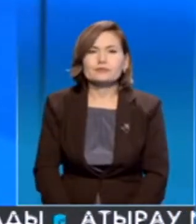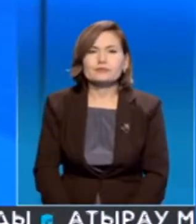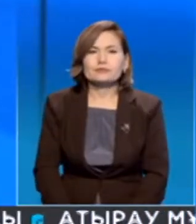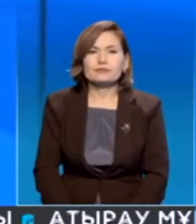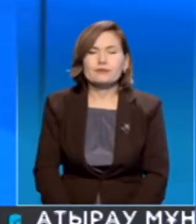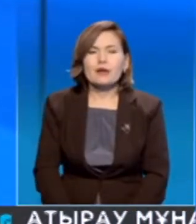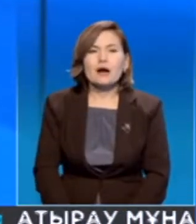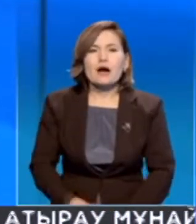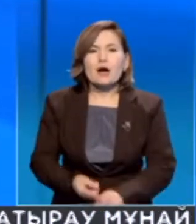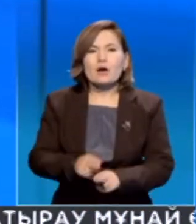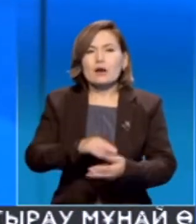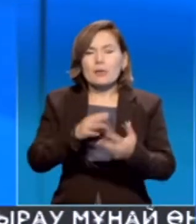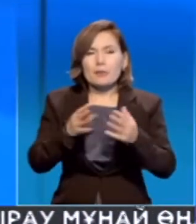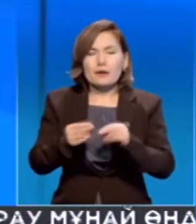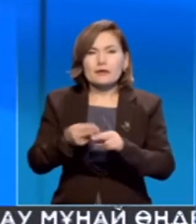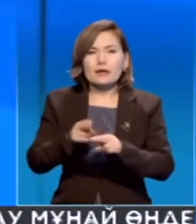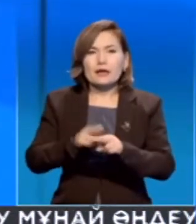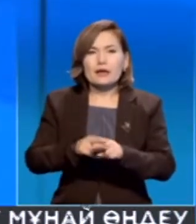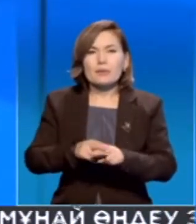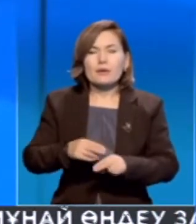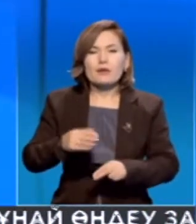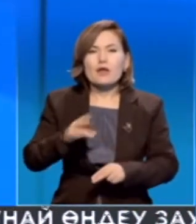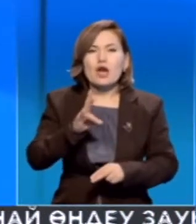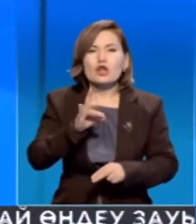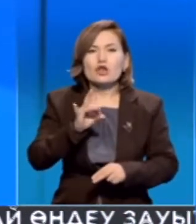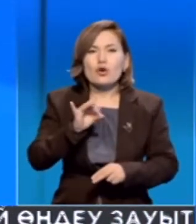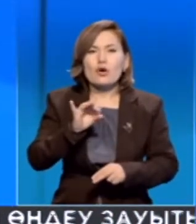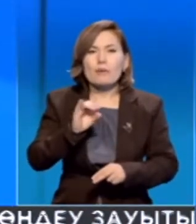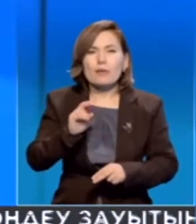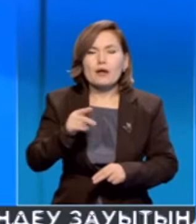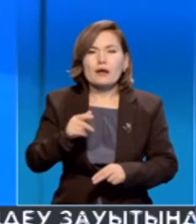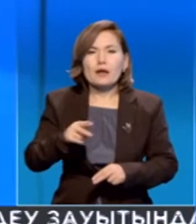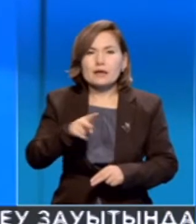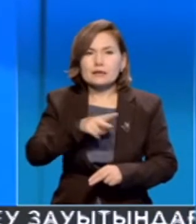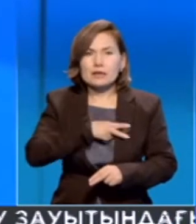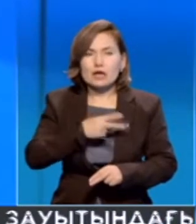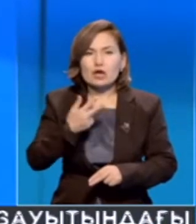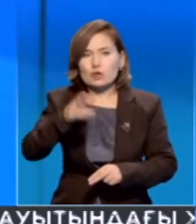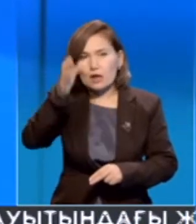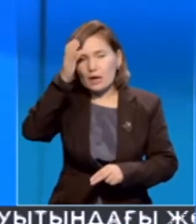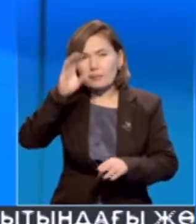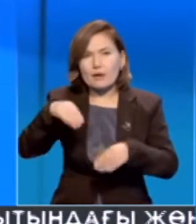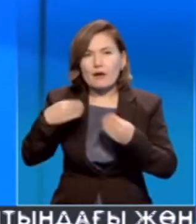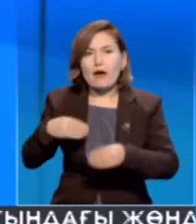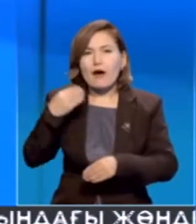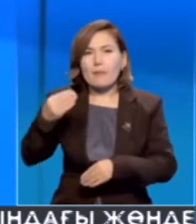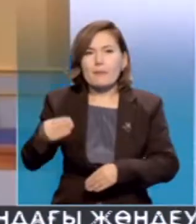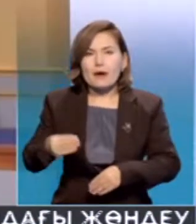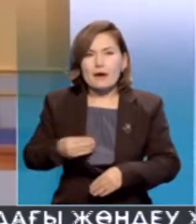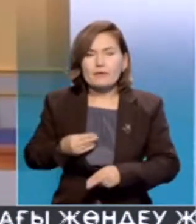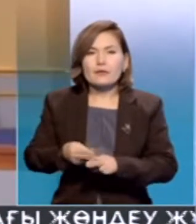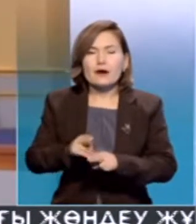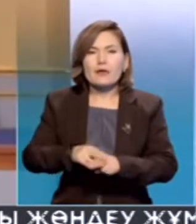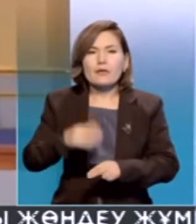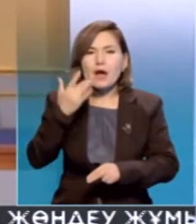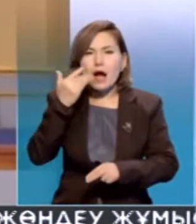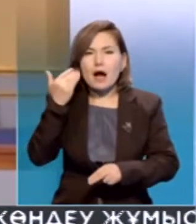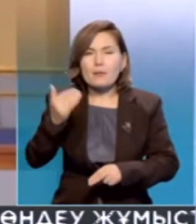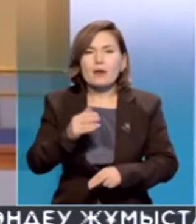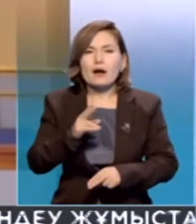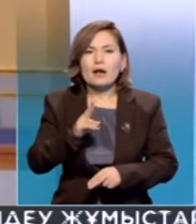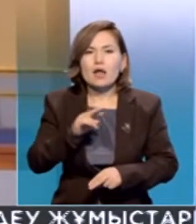Кванттық механика саласындағы зерттеулер үшін физика бойынша Нобель сыйлығы үш ғалымға берілді. Француз Ален Аспет, америкалық Джон Клаузер